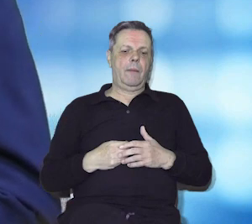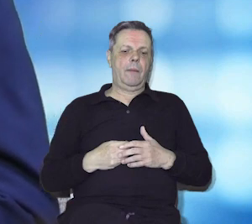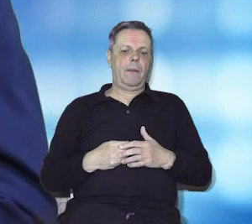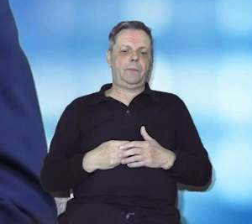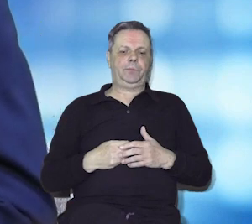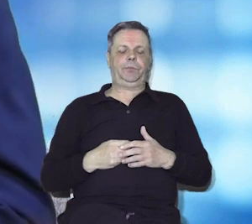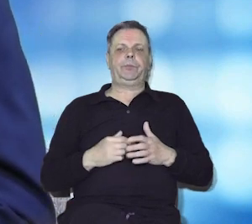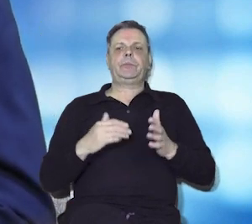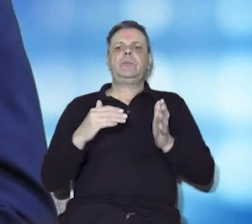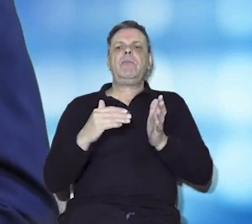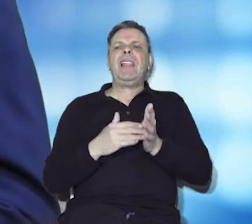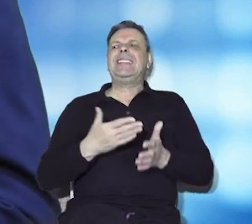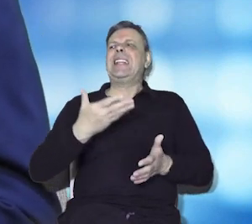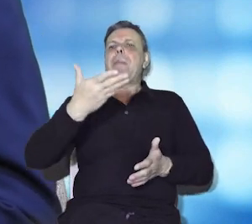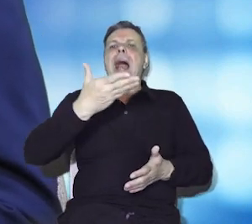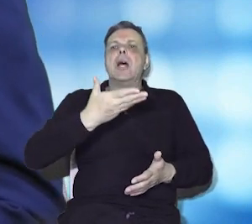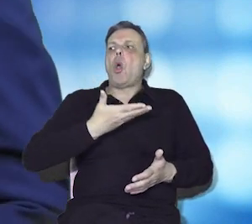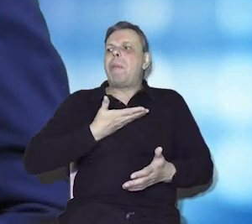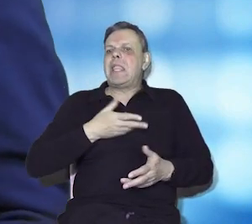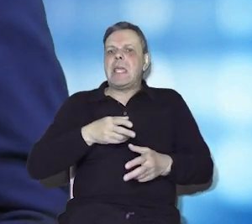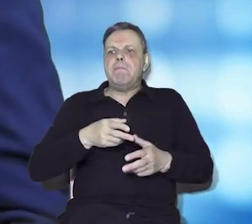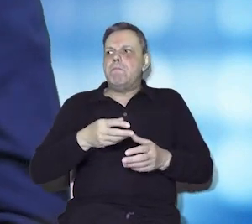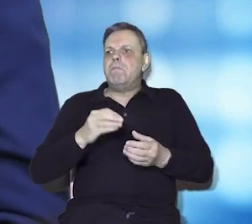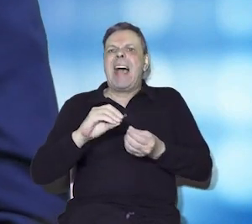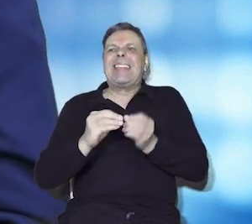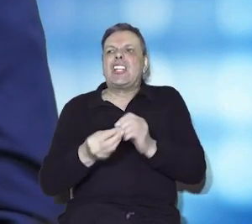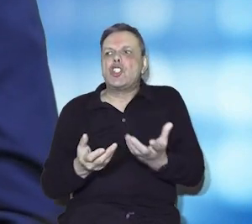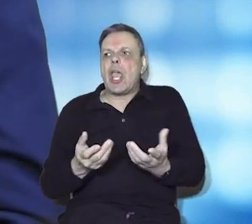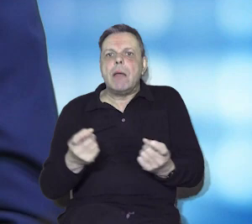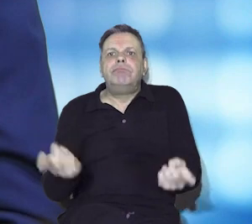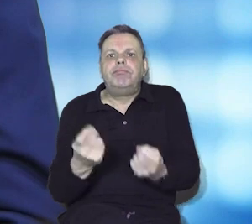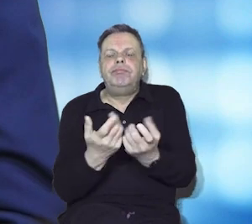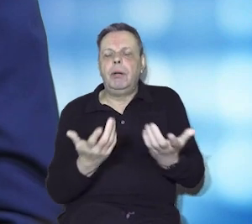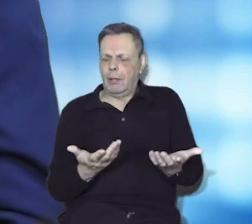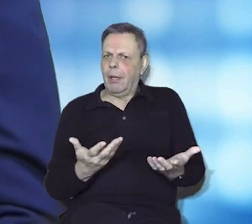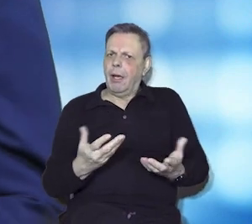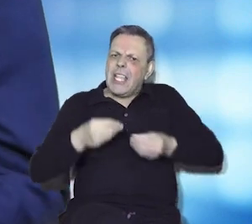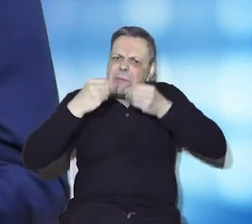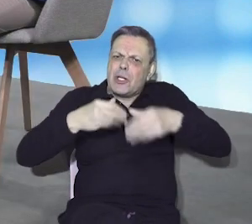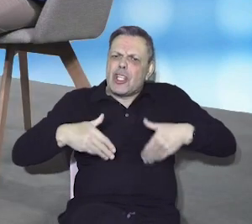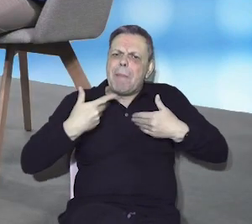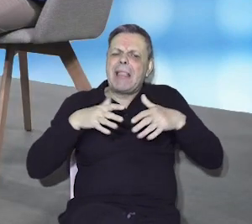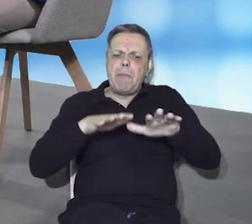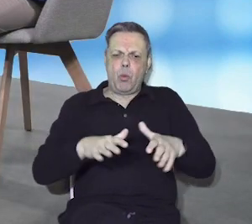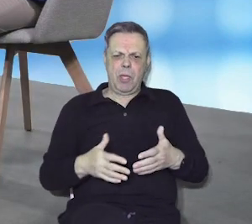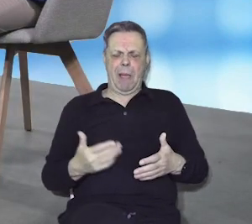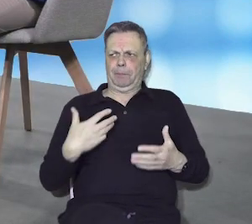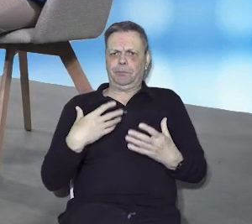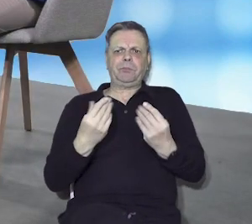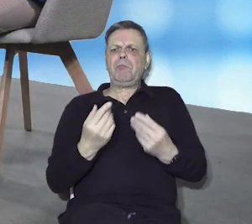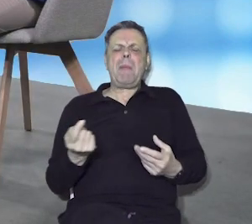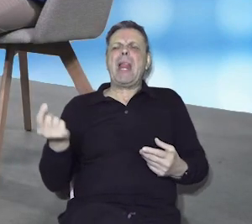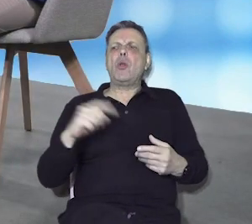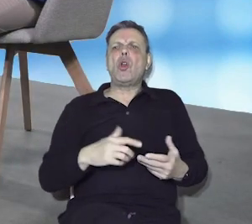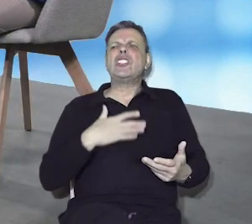treba dobiti tržište. Dajte malo ispričajte, osobito mladim ljudima. I meni mnogi dolaze sa željama